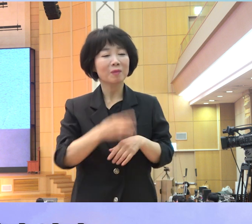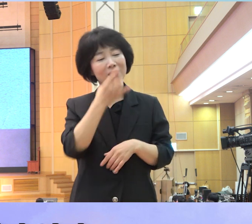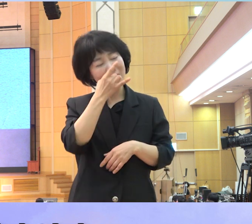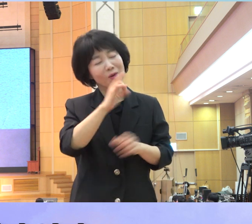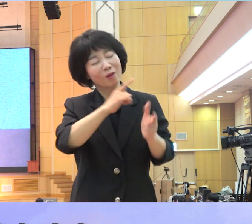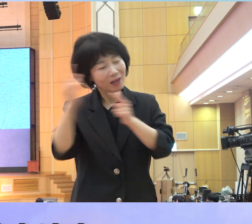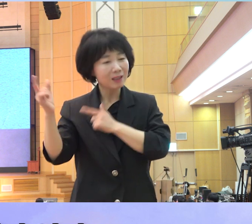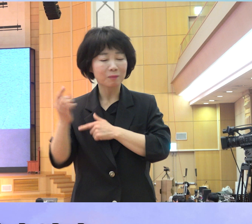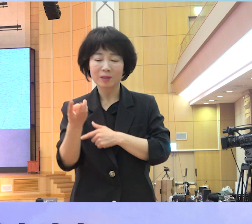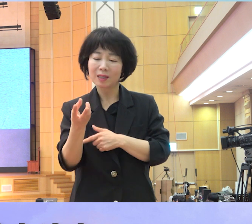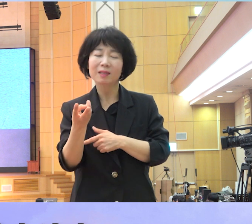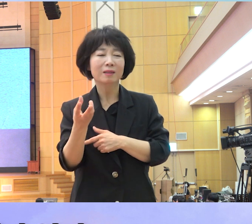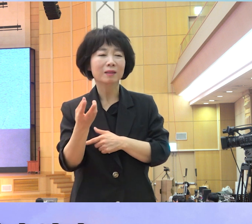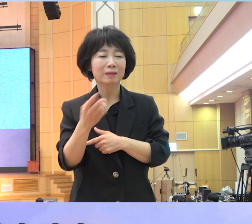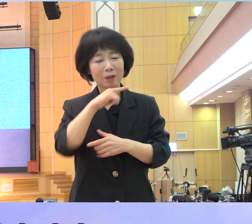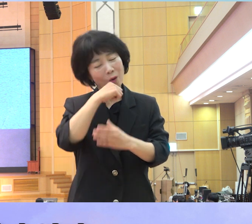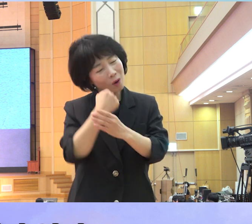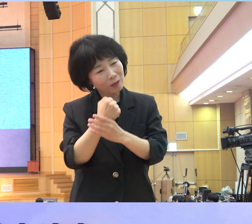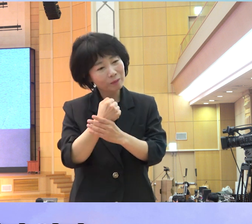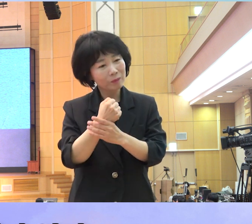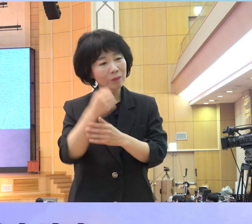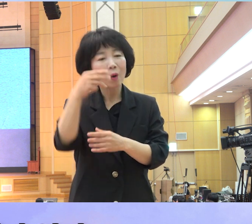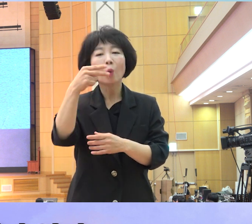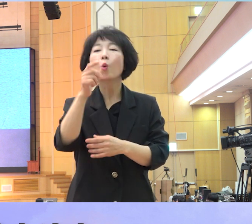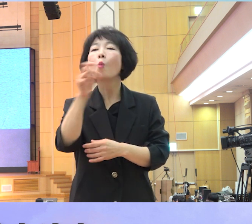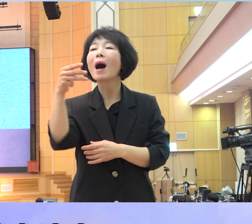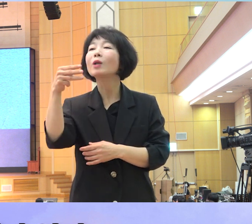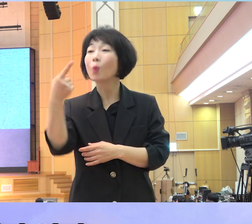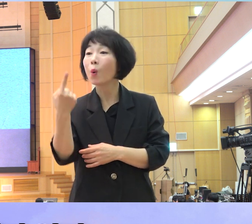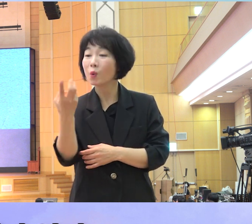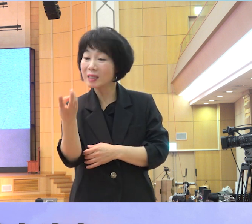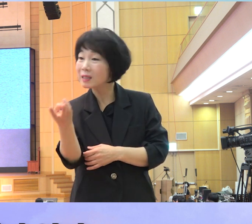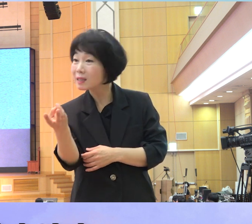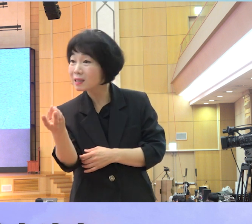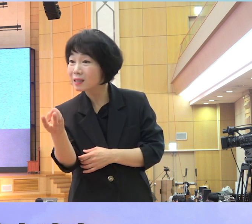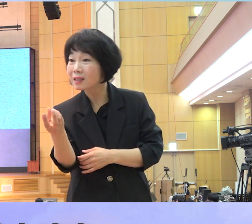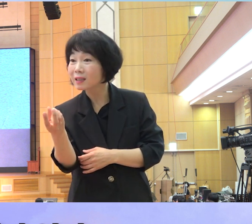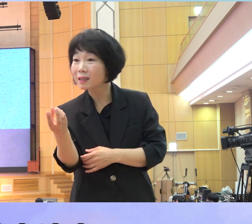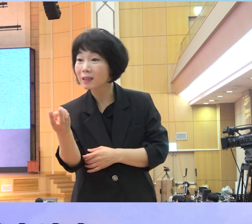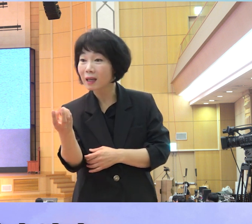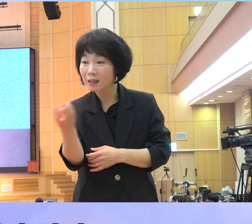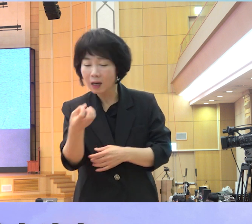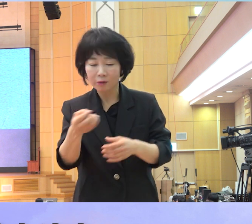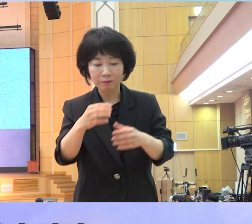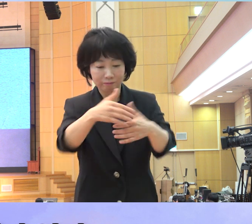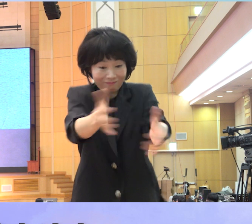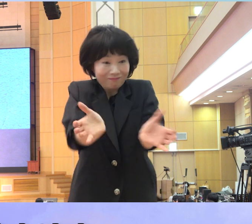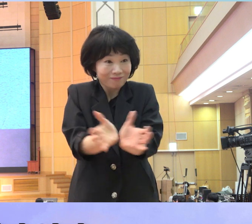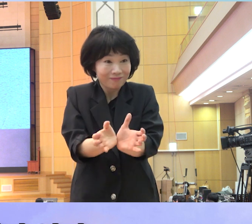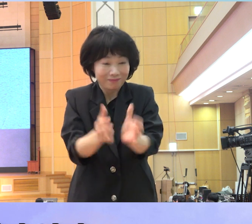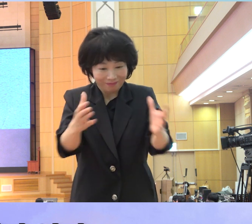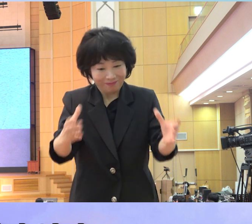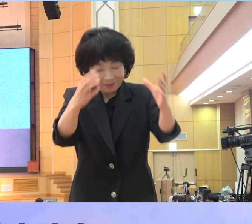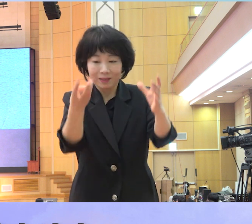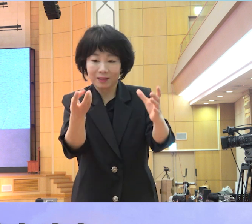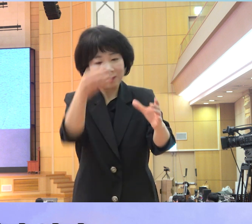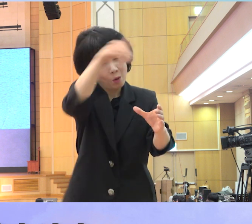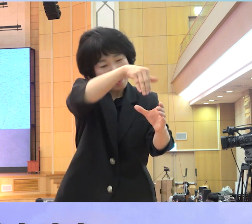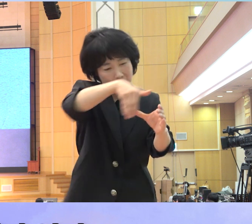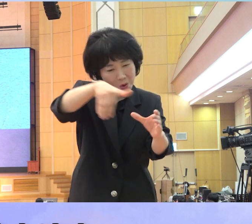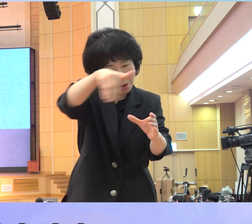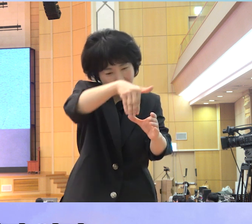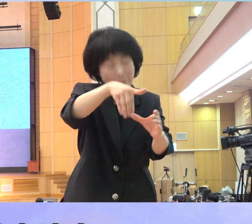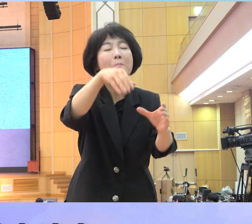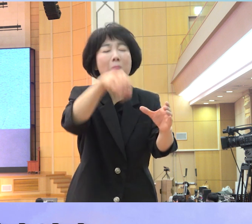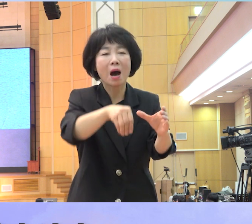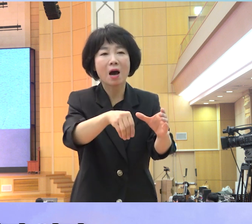토마토 씨앗이었나 그럴 거예요 아마. 토마토 씨앗을 이렇게 심고 물을 줬습니다. 화분에. 아빠 왜